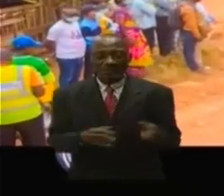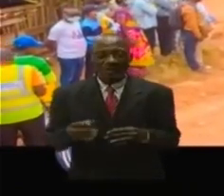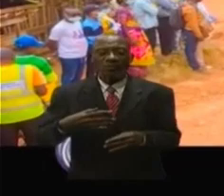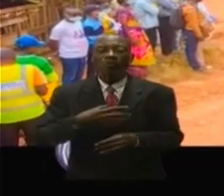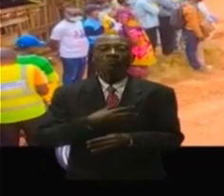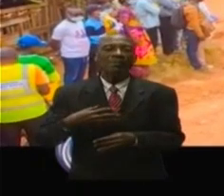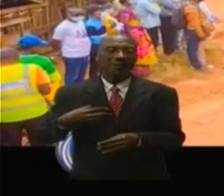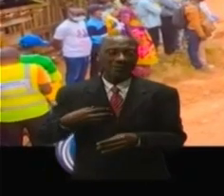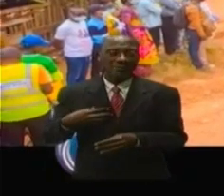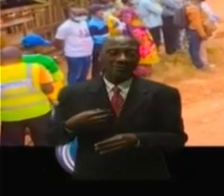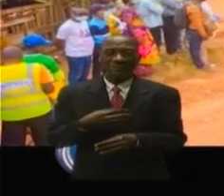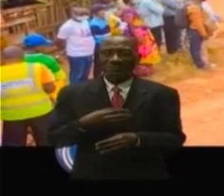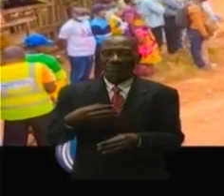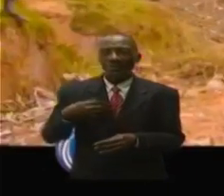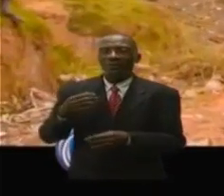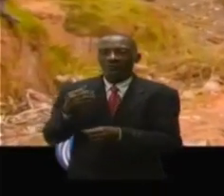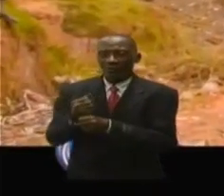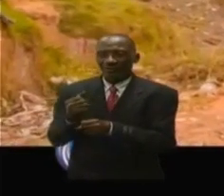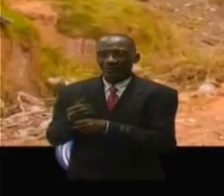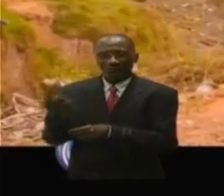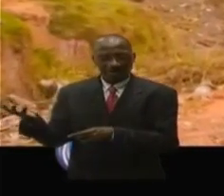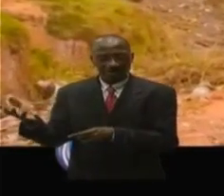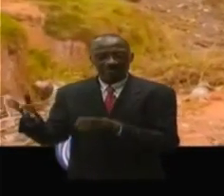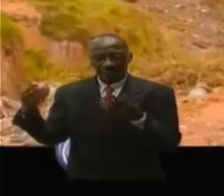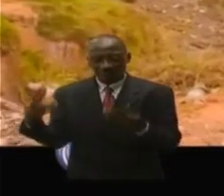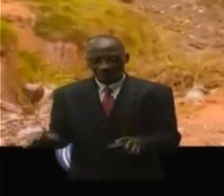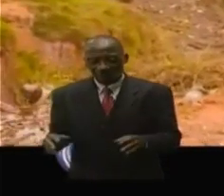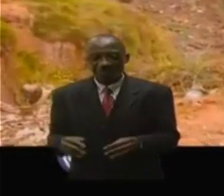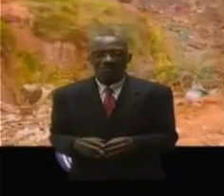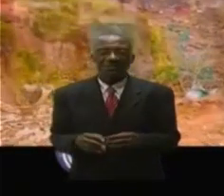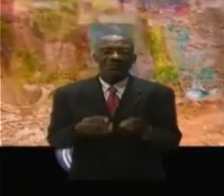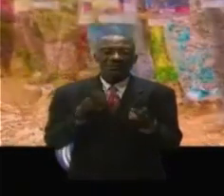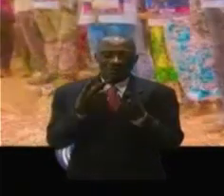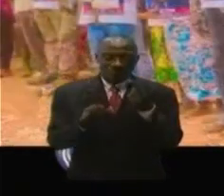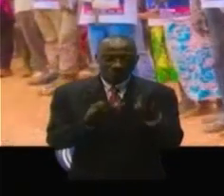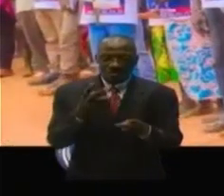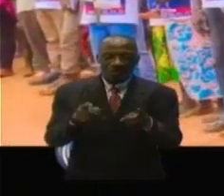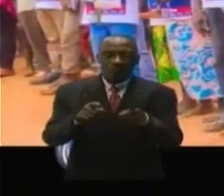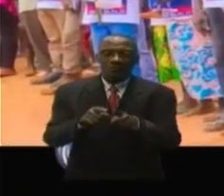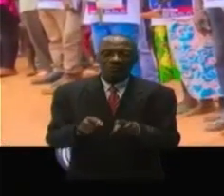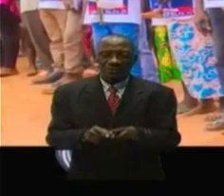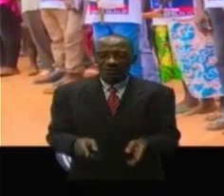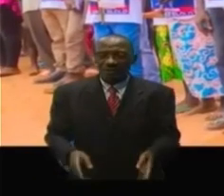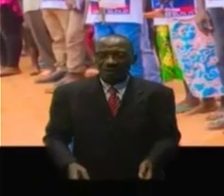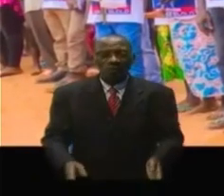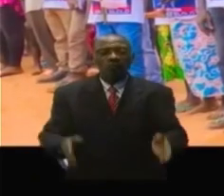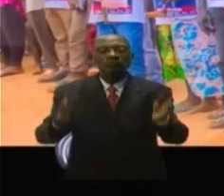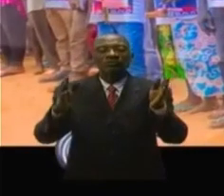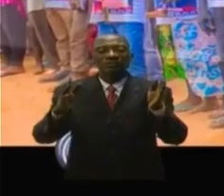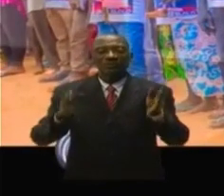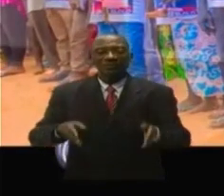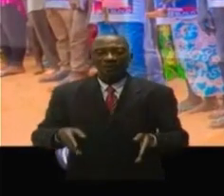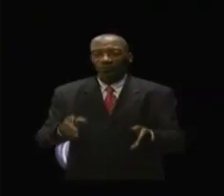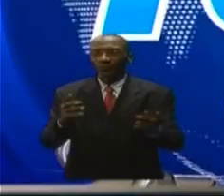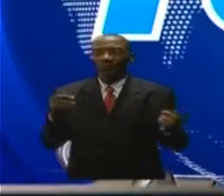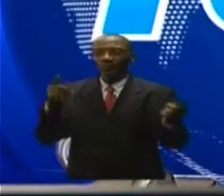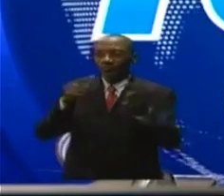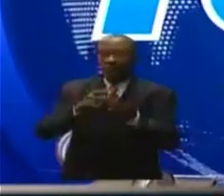lancement des travaux de l'ex-routier Tomboyanga Ngandansundi, long de 35 km sur fond propre de la fondation qui porte son nom.